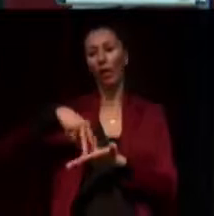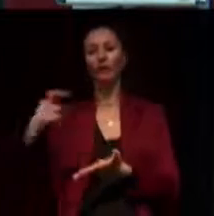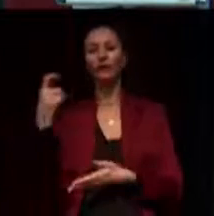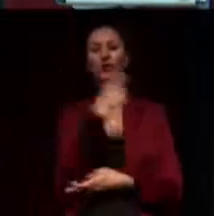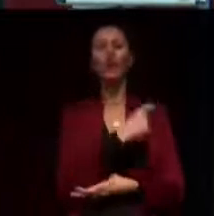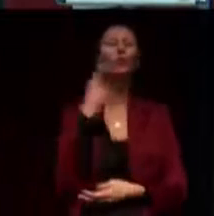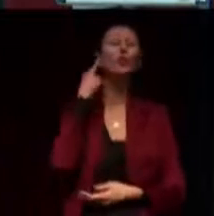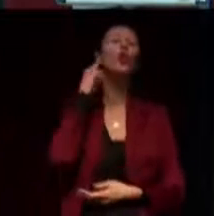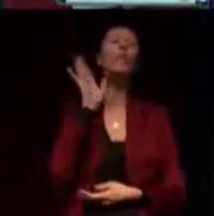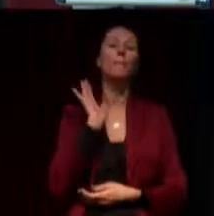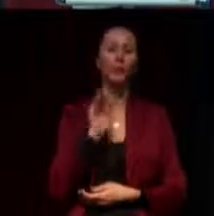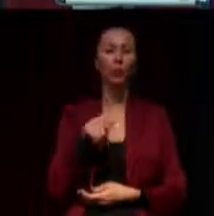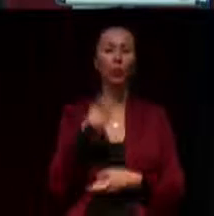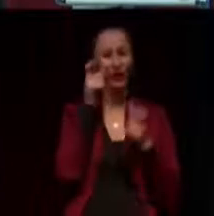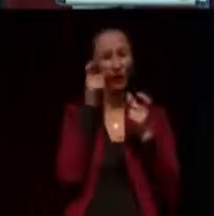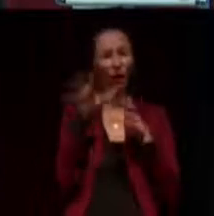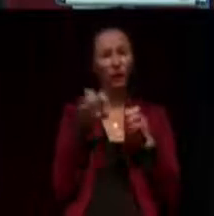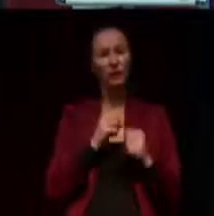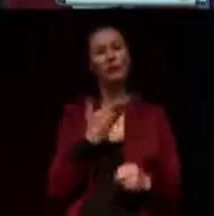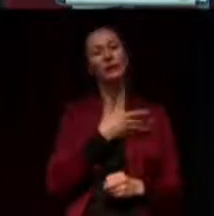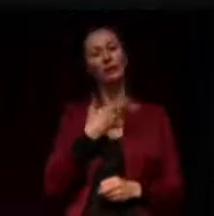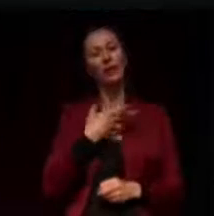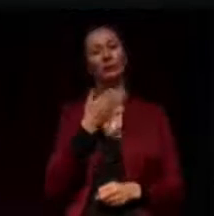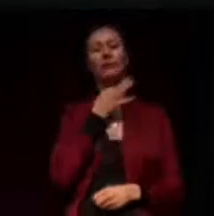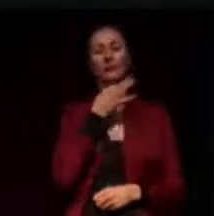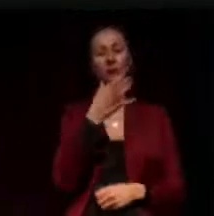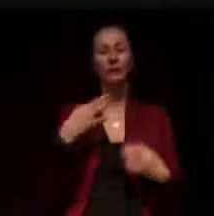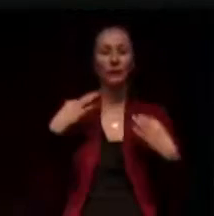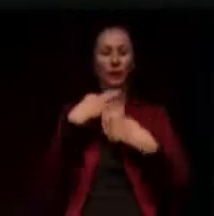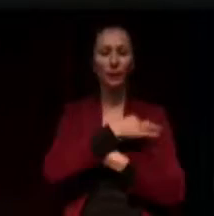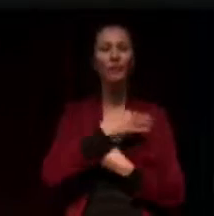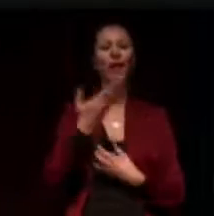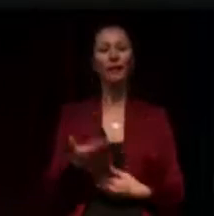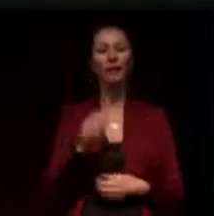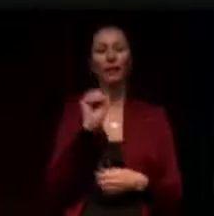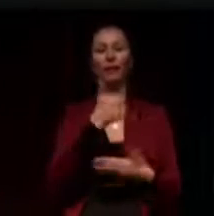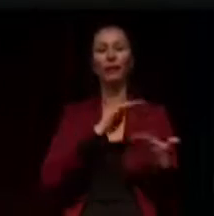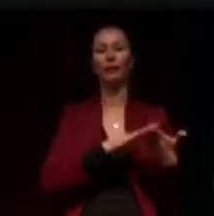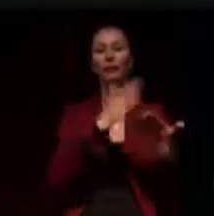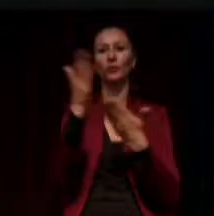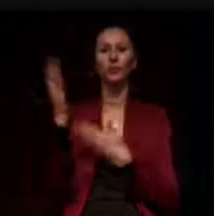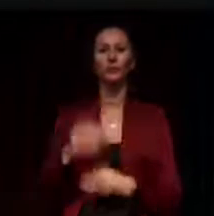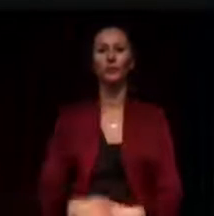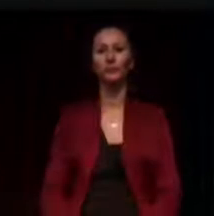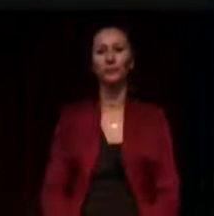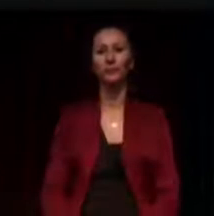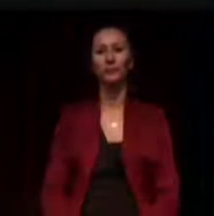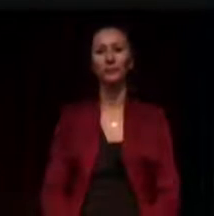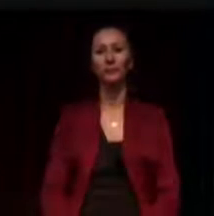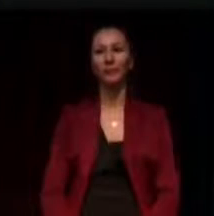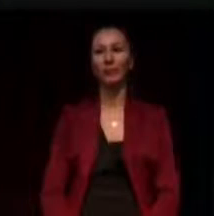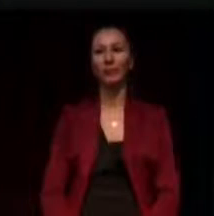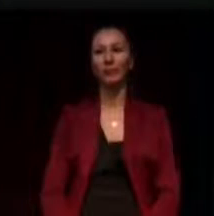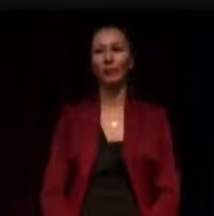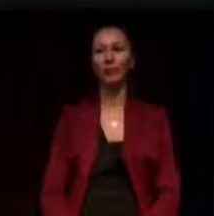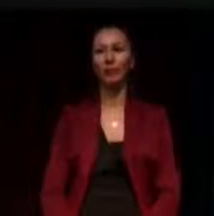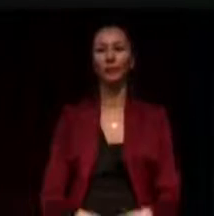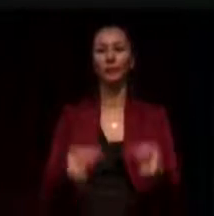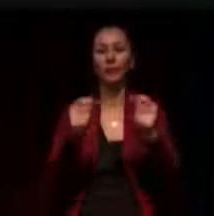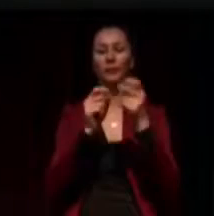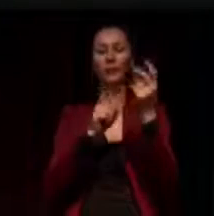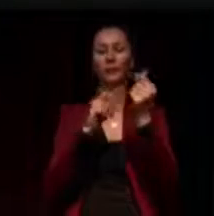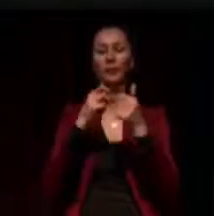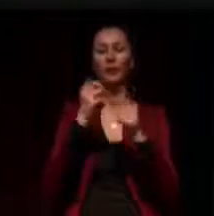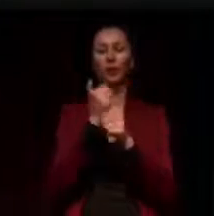gereği duymasın. Bu konuya dikkatlerinize sevinirim. Saygılar sunarım. Tamam. Evet değerli arkadaşlar. Evet, bu taraftan başlayalım. Birgül Hanım